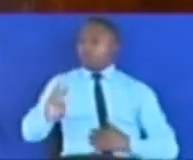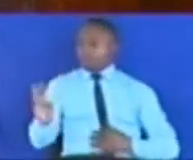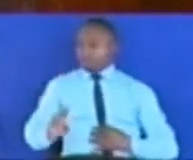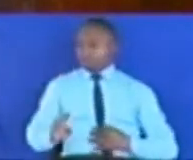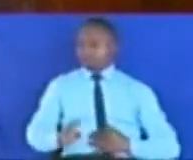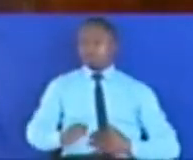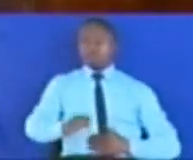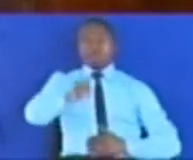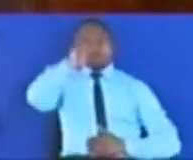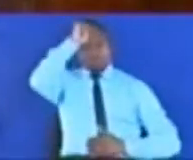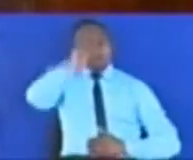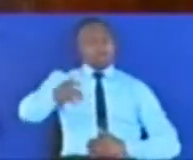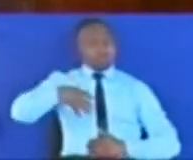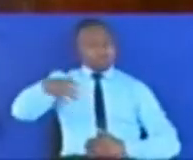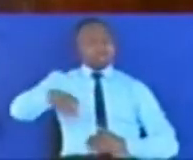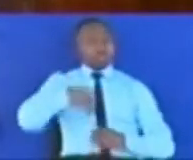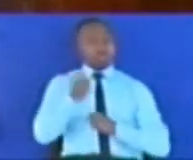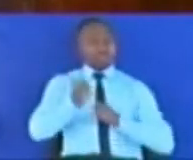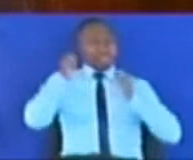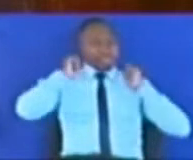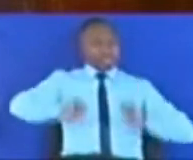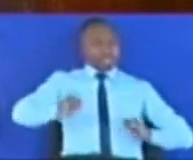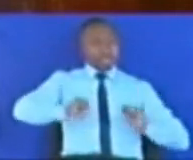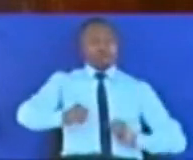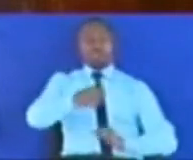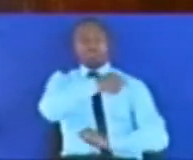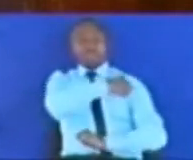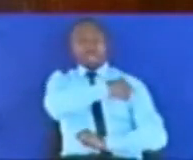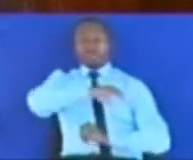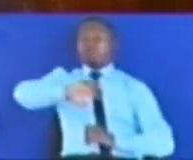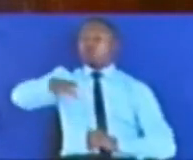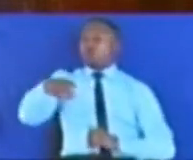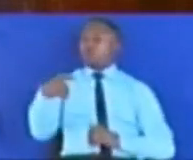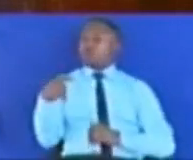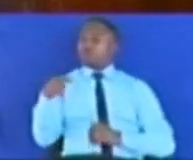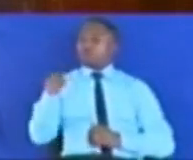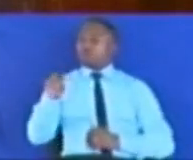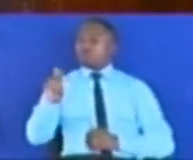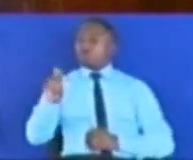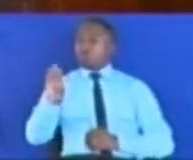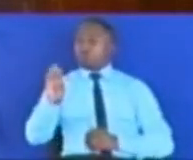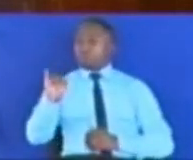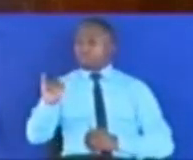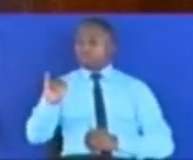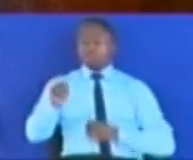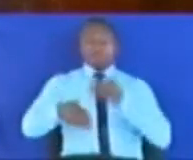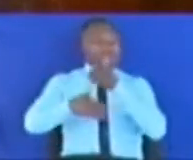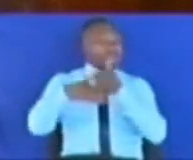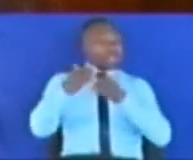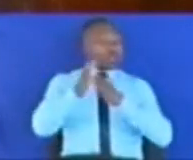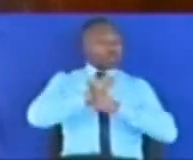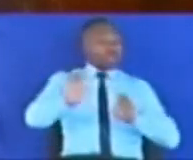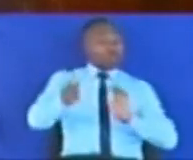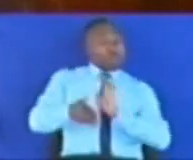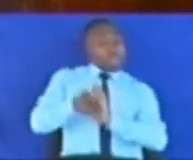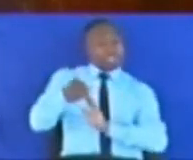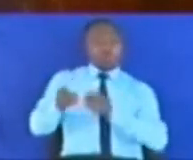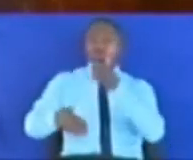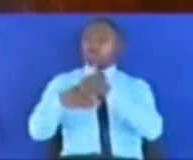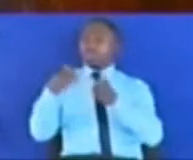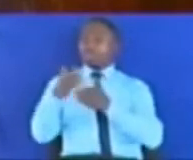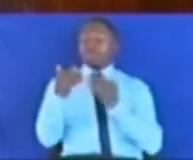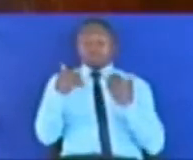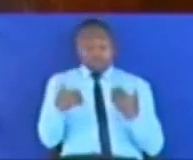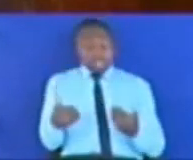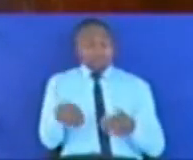Waziri, ulifanya ziara yako katika hospitali ya mkoa pale Tumbi. Majengo yalishaanza kujengwa, yamechakaa na kuchakaa.